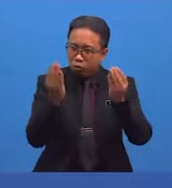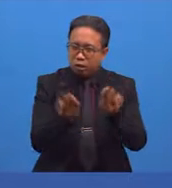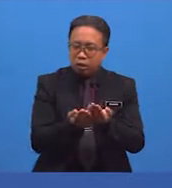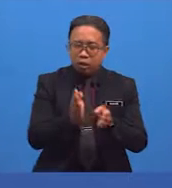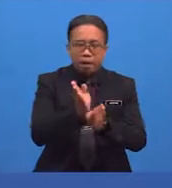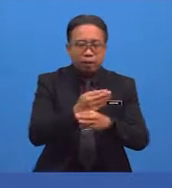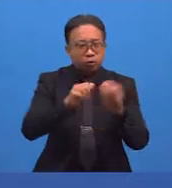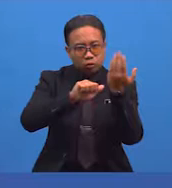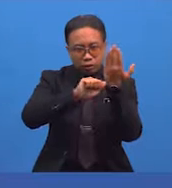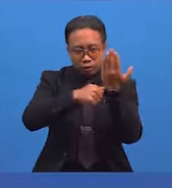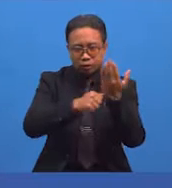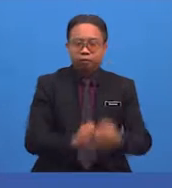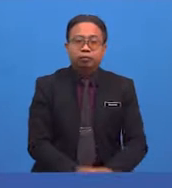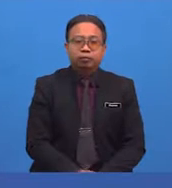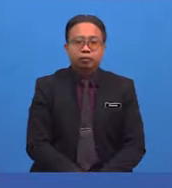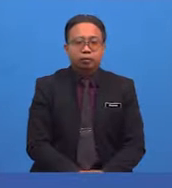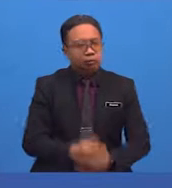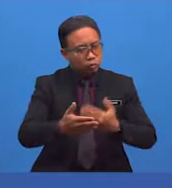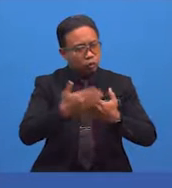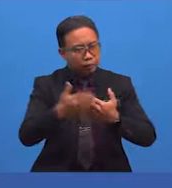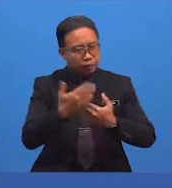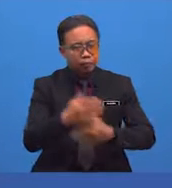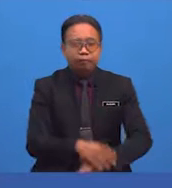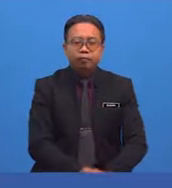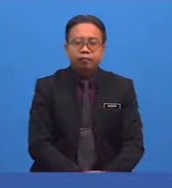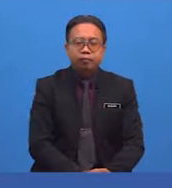bentuk asalnya. Mudah kan, murid-murid?